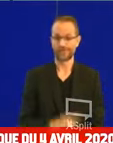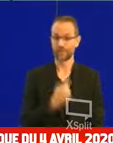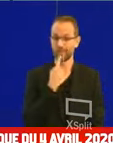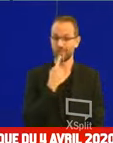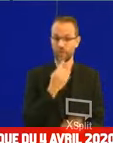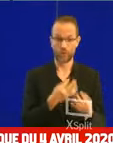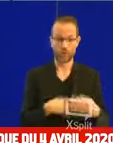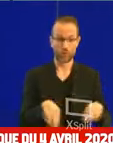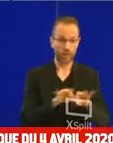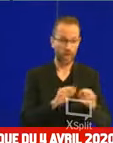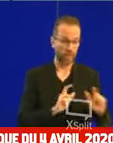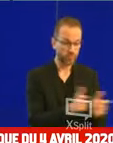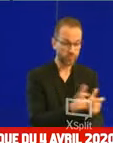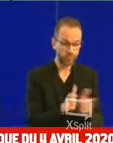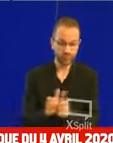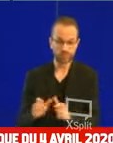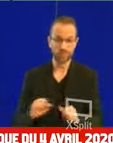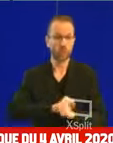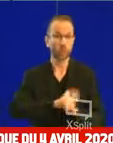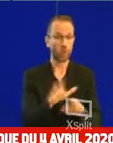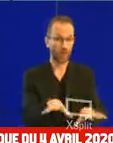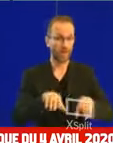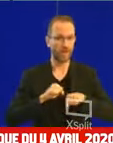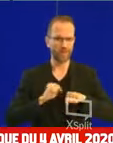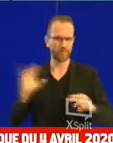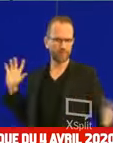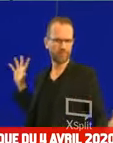un test de laboratoire